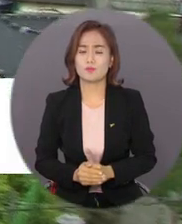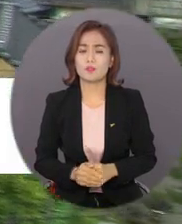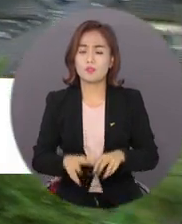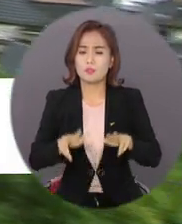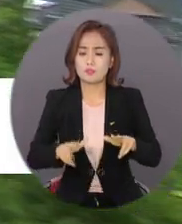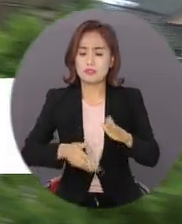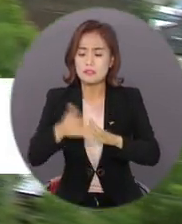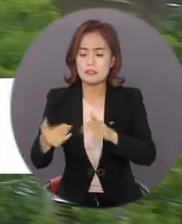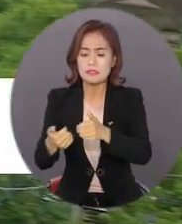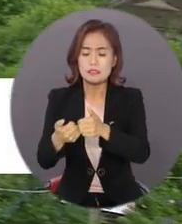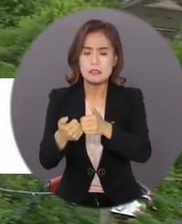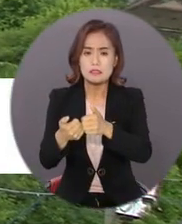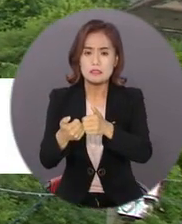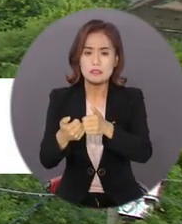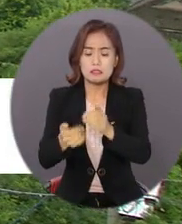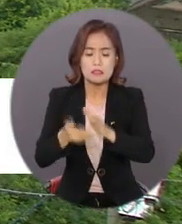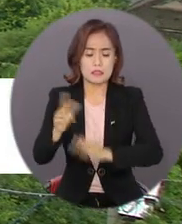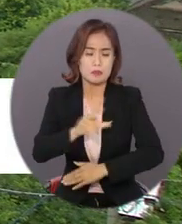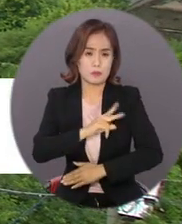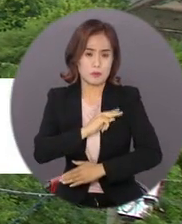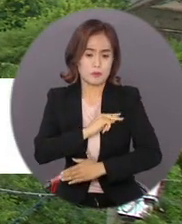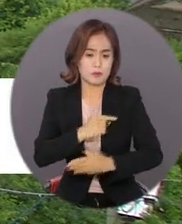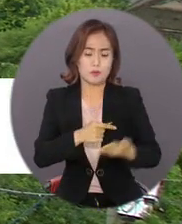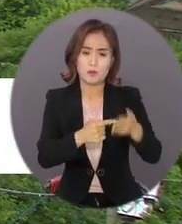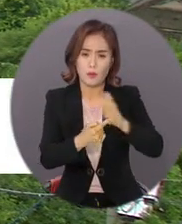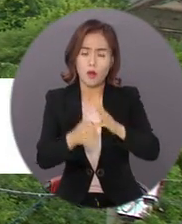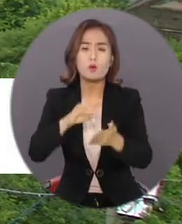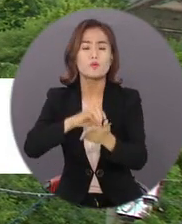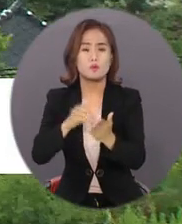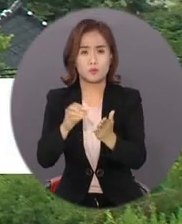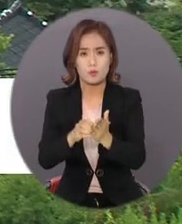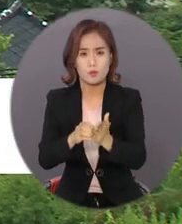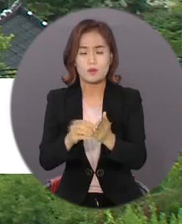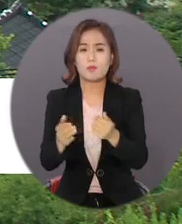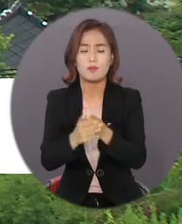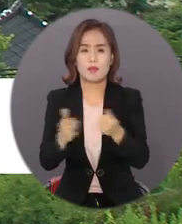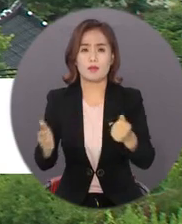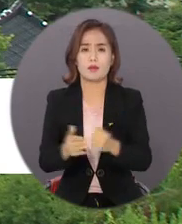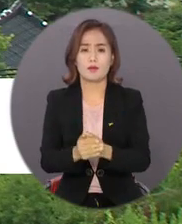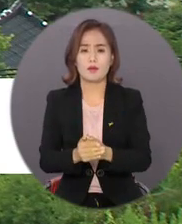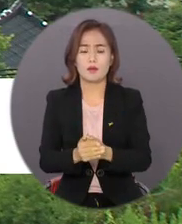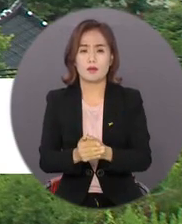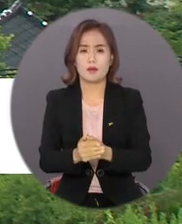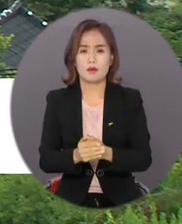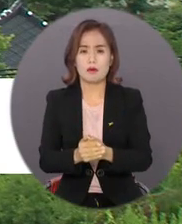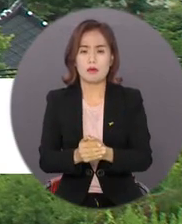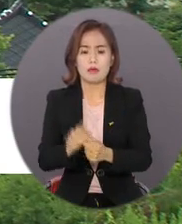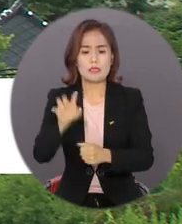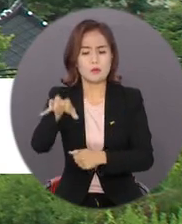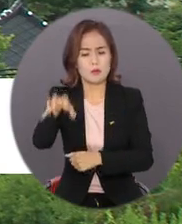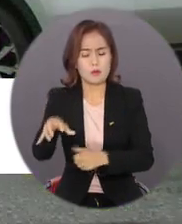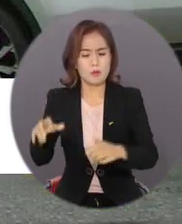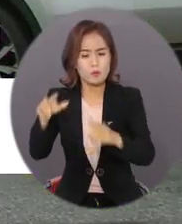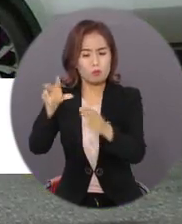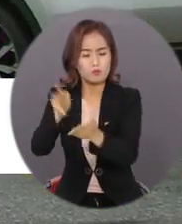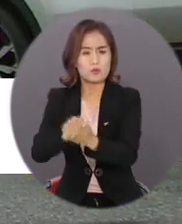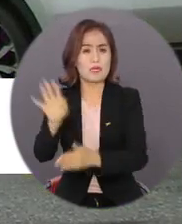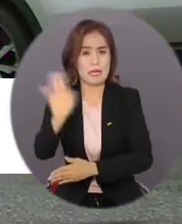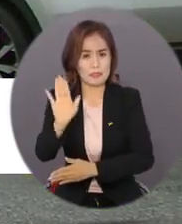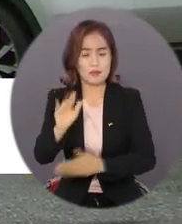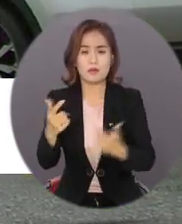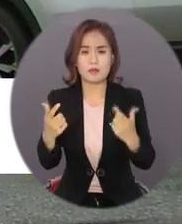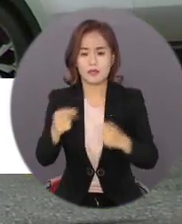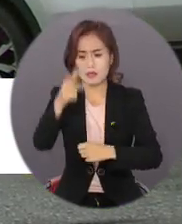현직 시의원도 연루된 거 정황이 있다는 말이 나오고 있을 정도여서 학동만의 문제로 국가시켜서 절대로 안